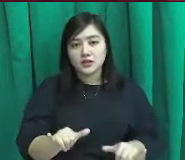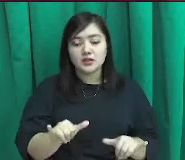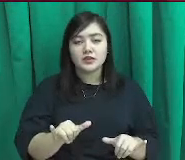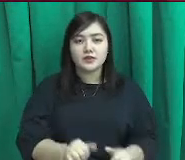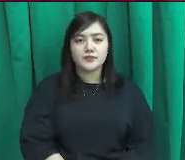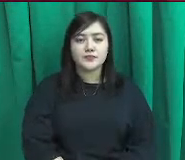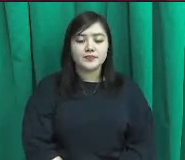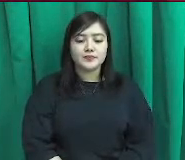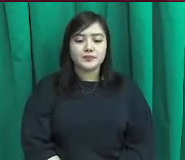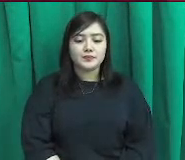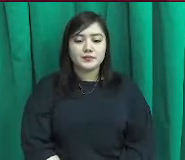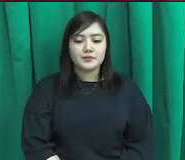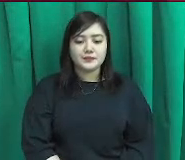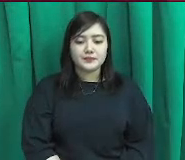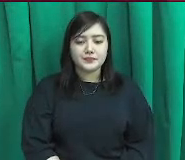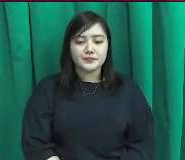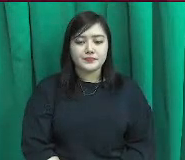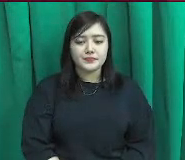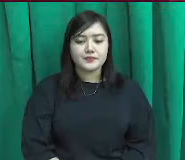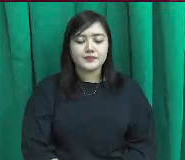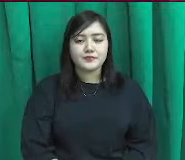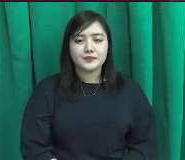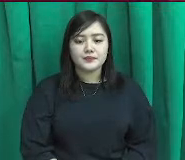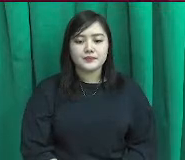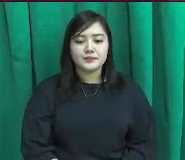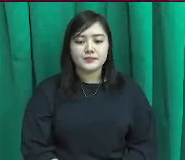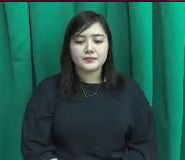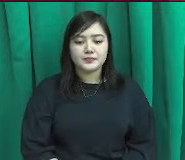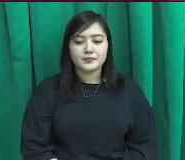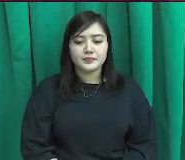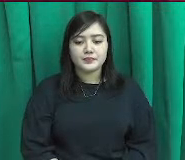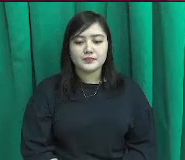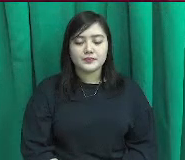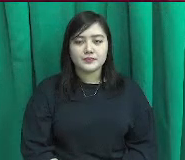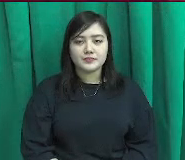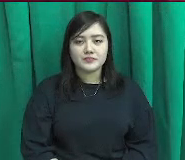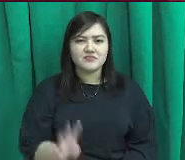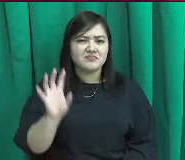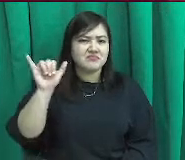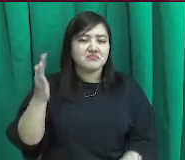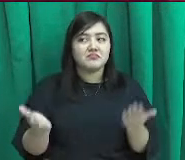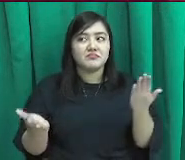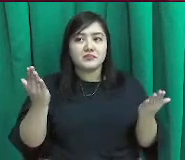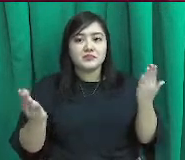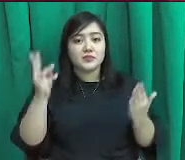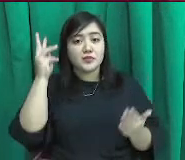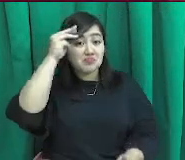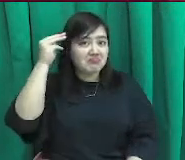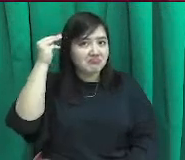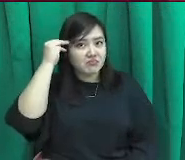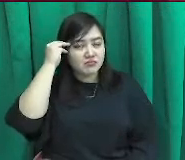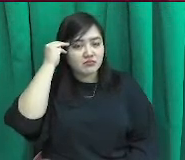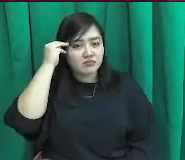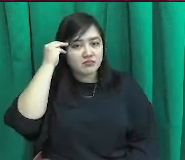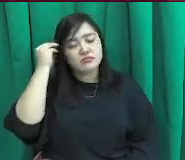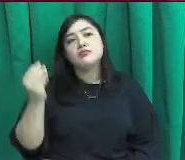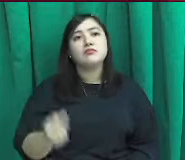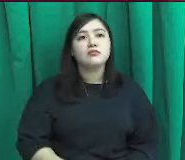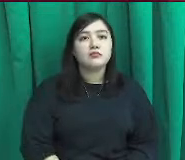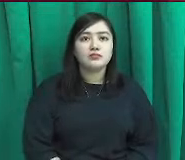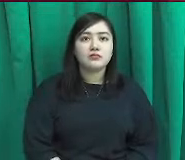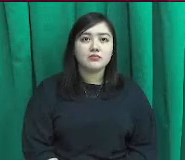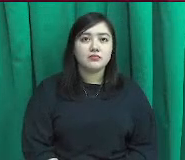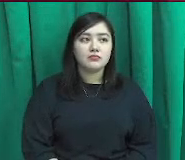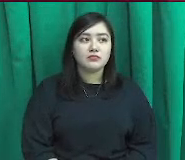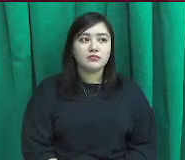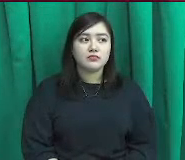dahil alam ko na, even to the point na memorize, pero yung application pala, ako na lang yung nag-a-apply